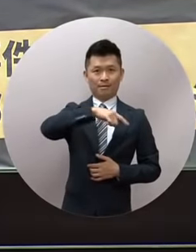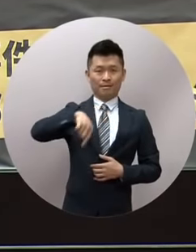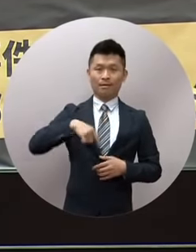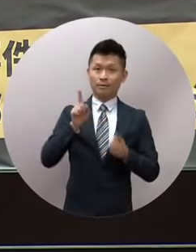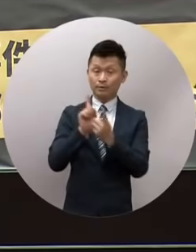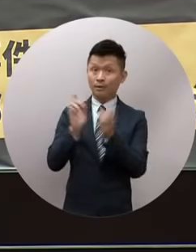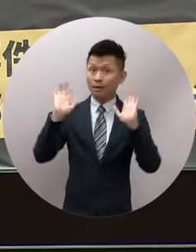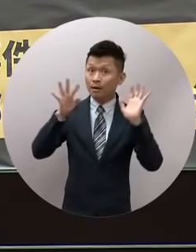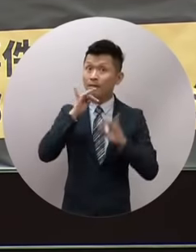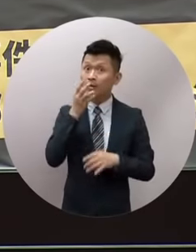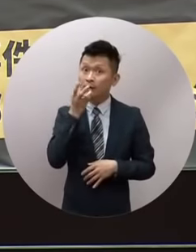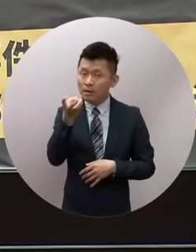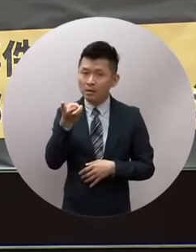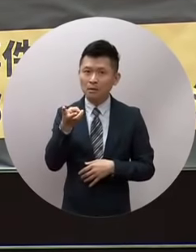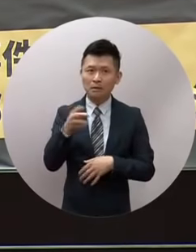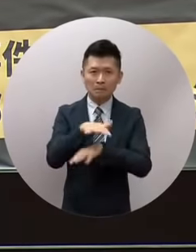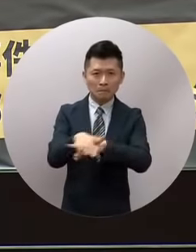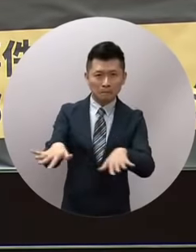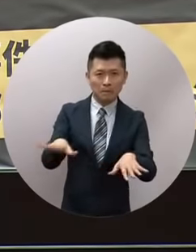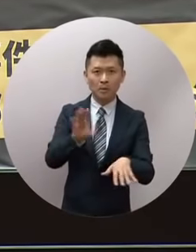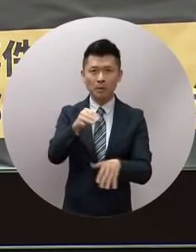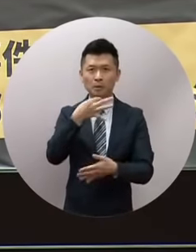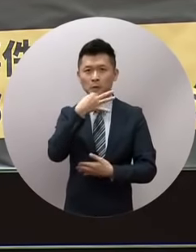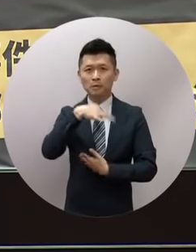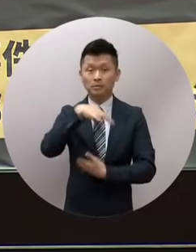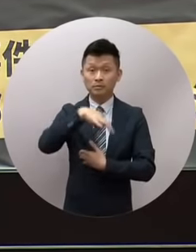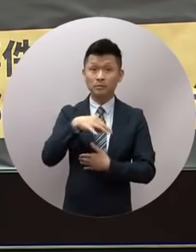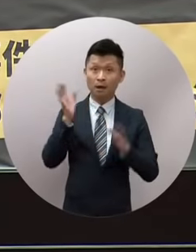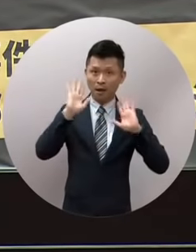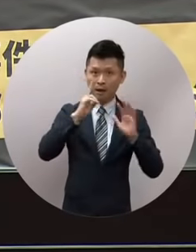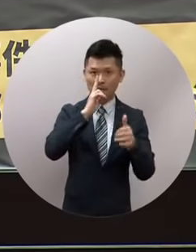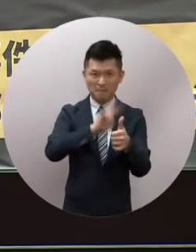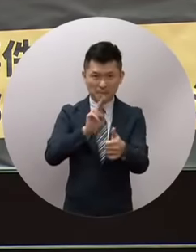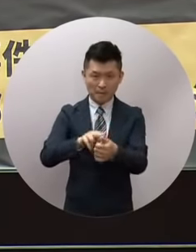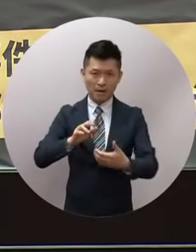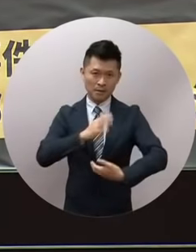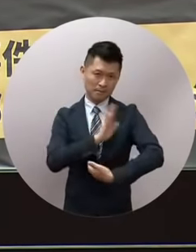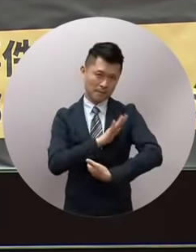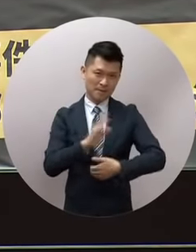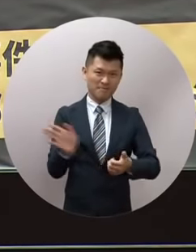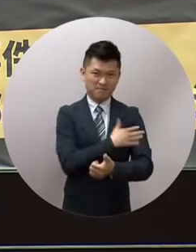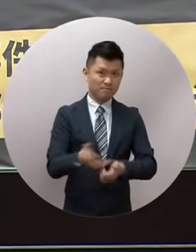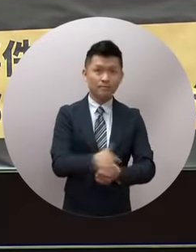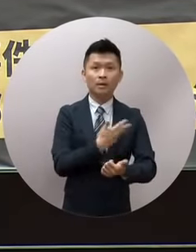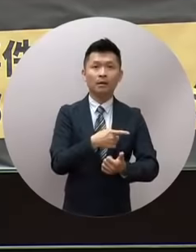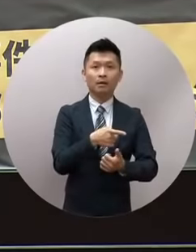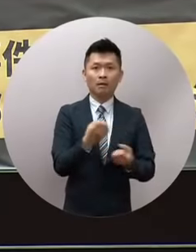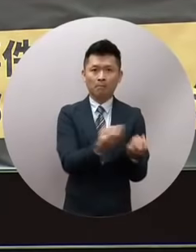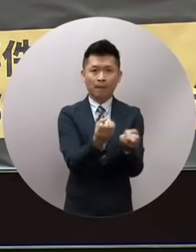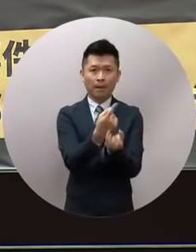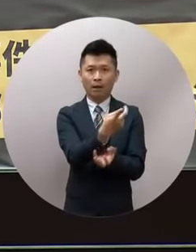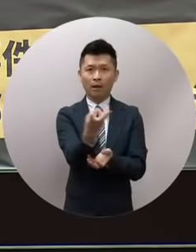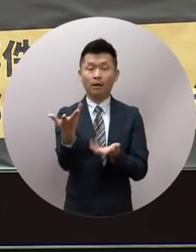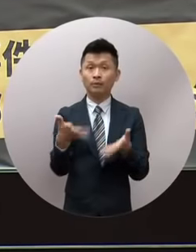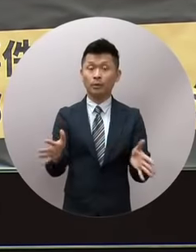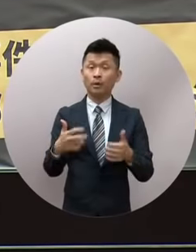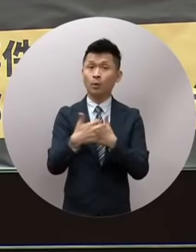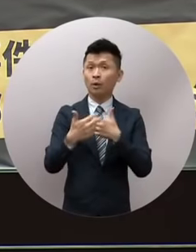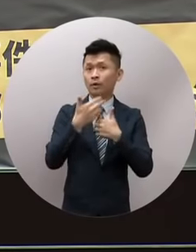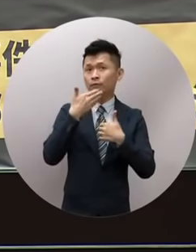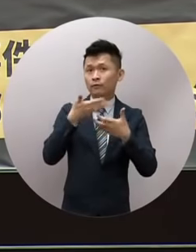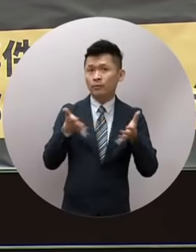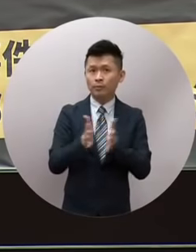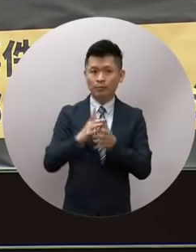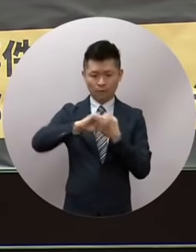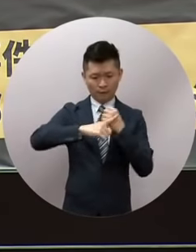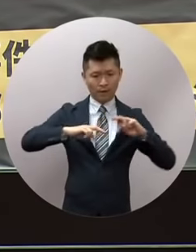少的安全都是非常的担忧啊。那我们可以一直看得到是说，这个儿虐或虐婴的事件频繁的出现，但是呢，卫福部其实一直没有看到修